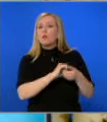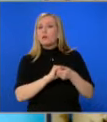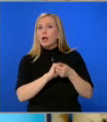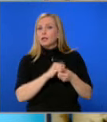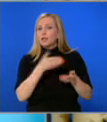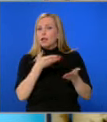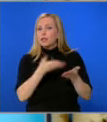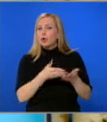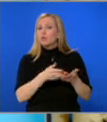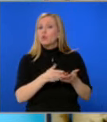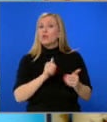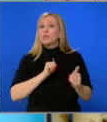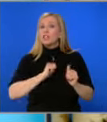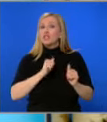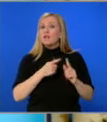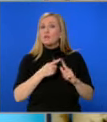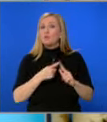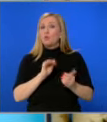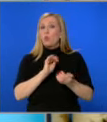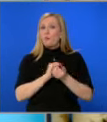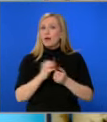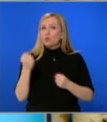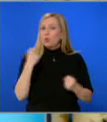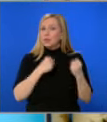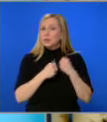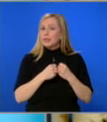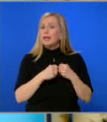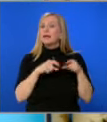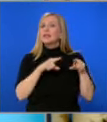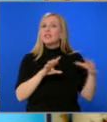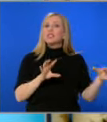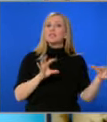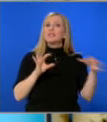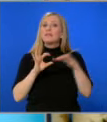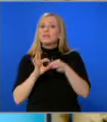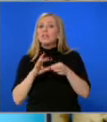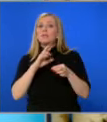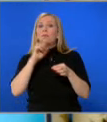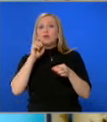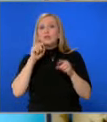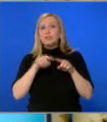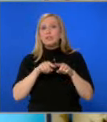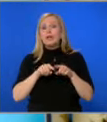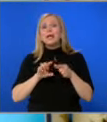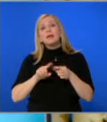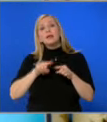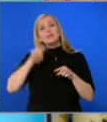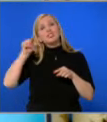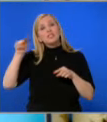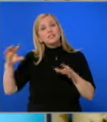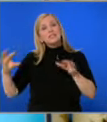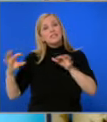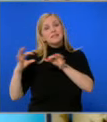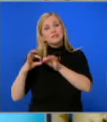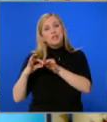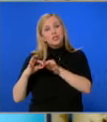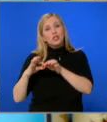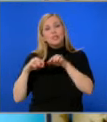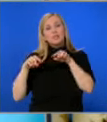организация, която защитава от домашно насилие, тя ще се свържи с полицията, тя ще се свържа